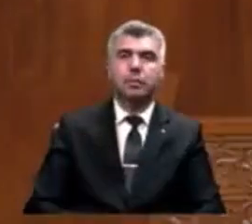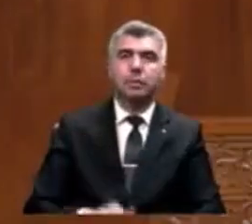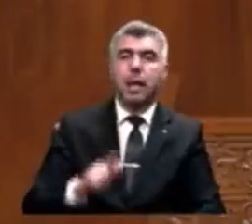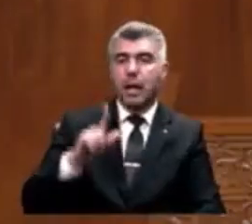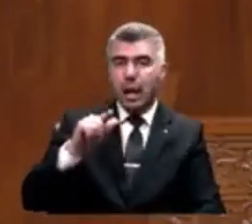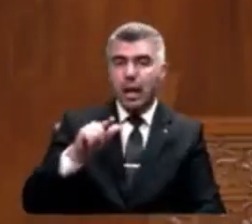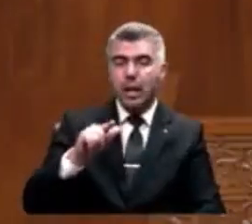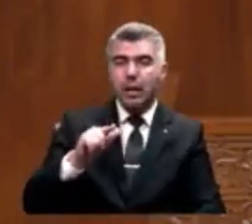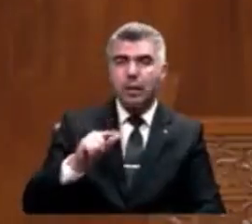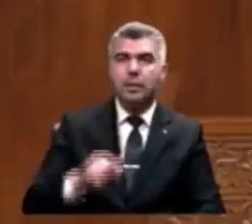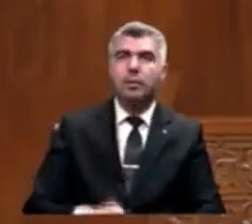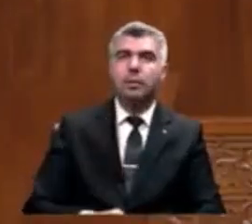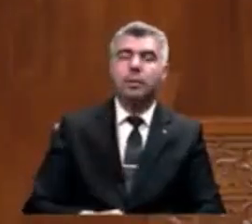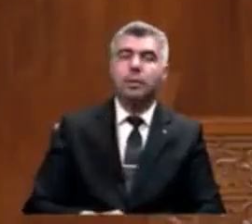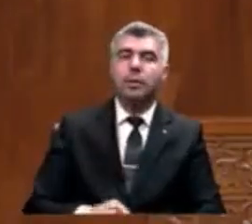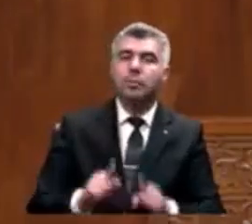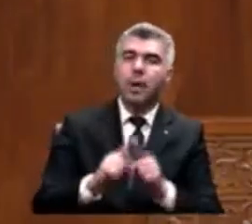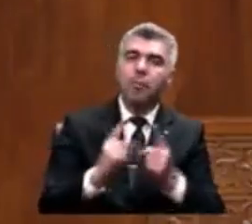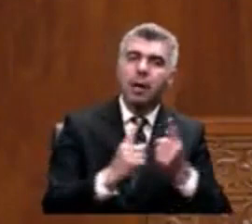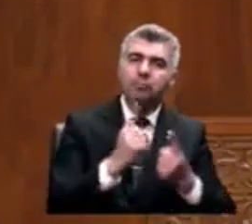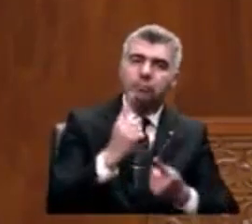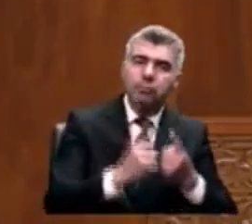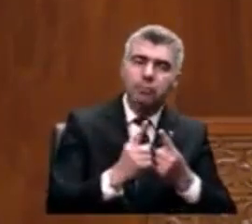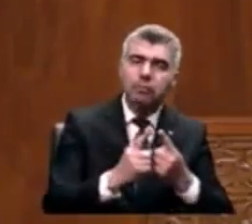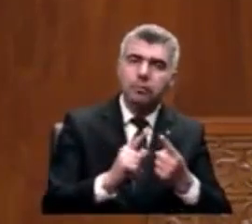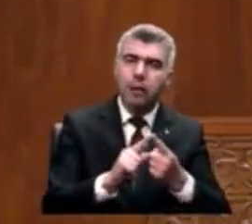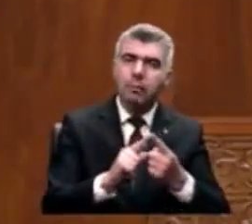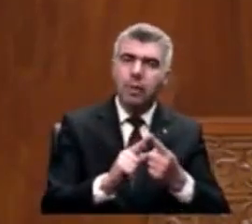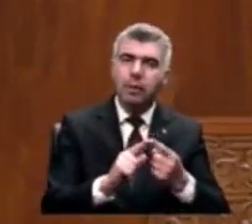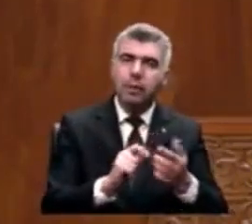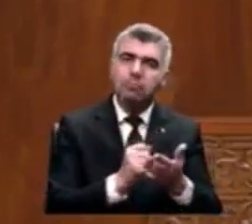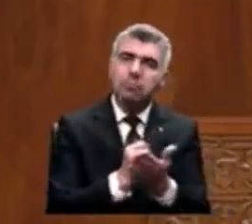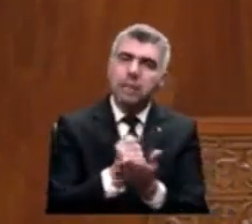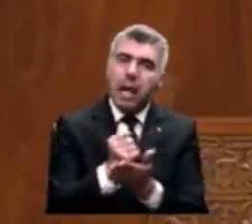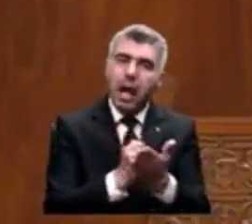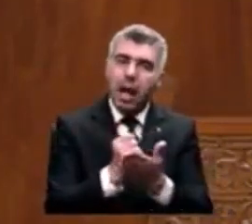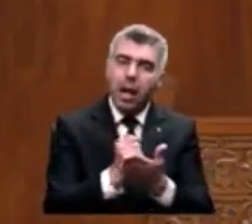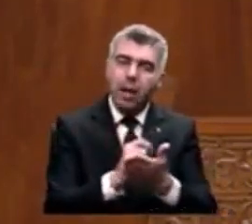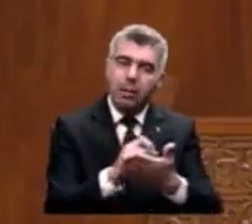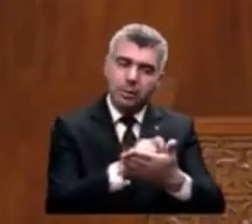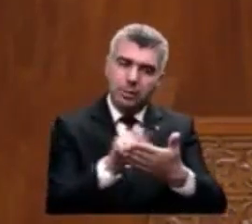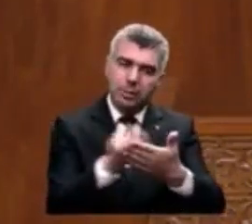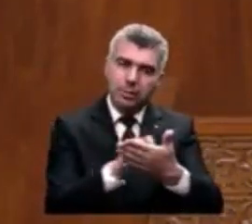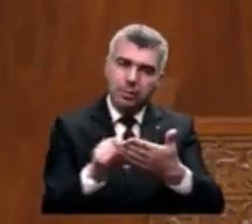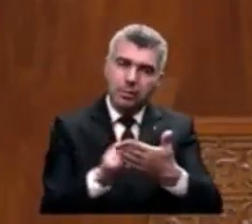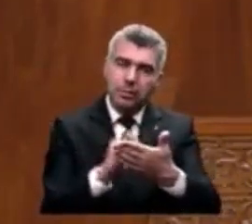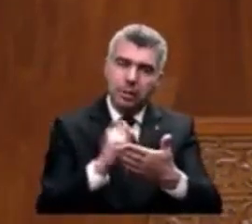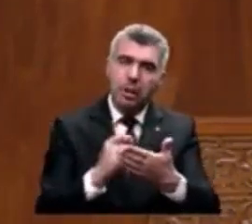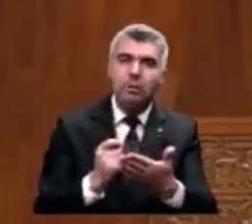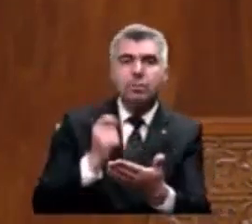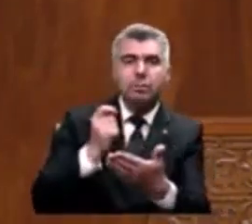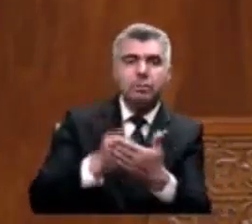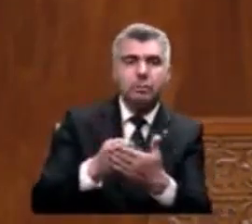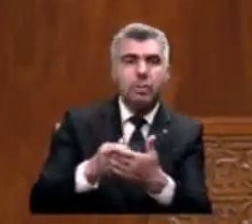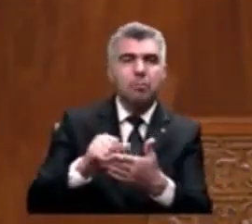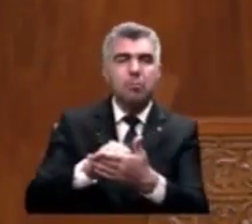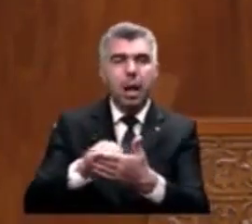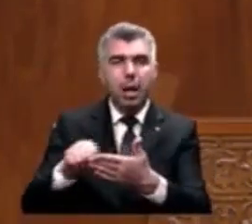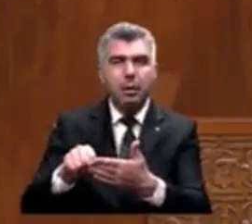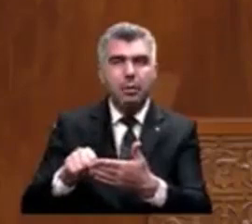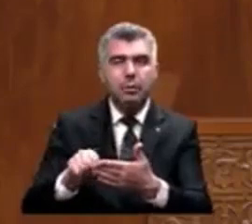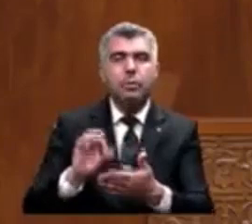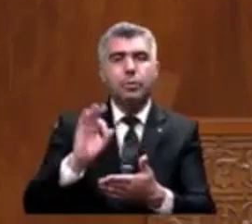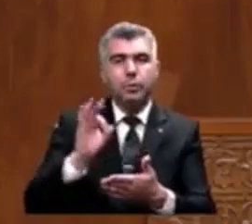ايضا بعض الانشطه بحال تصحيح الامتحانات اللي مؤدي عليه اللي حتى